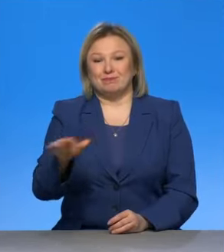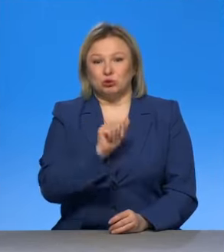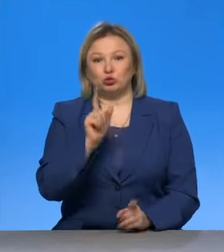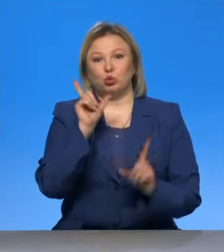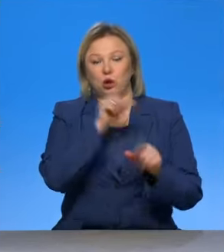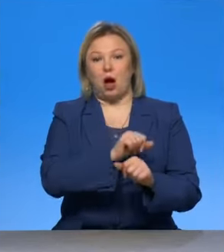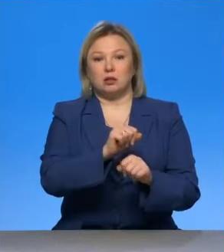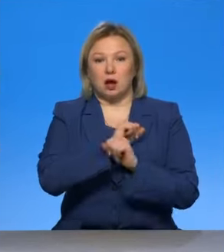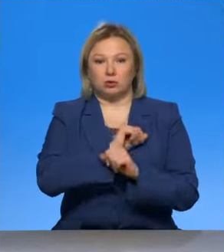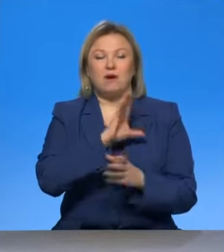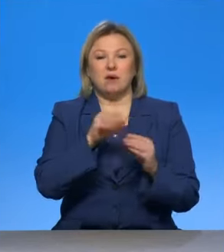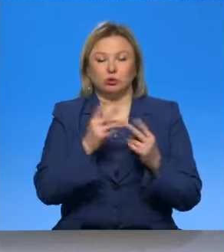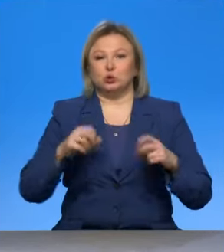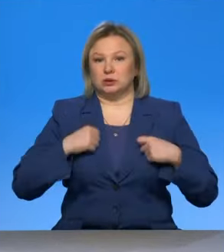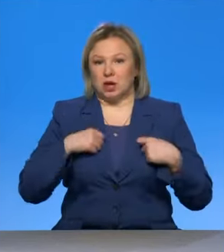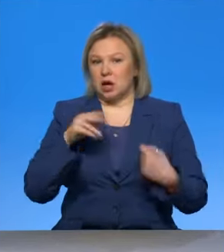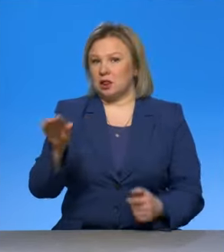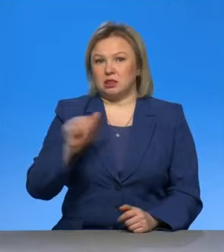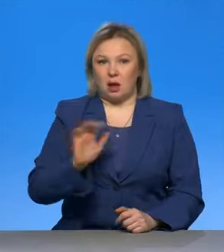вообще, конечно, не брать и жить